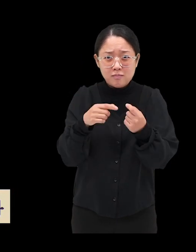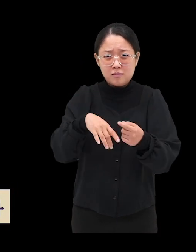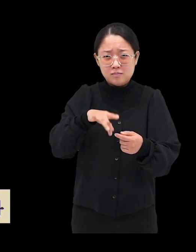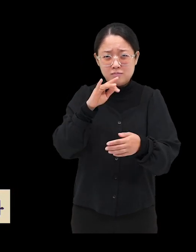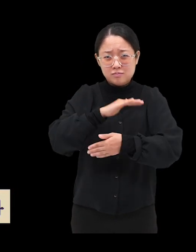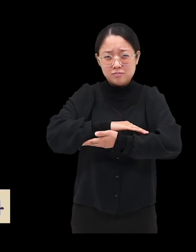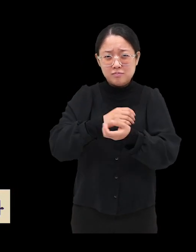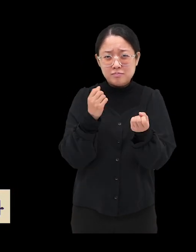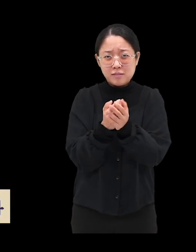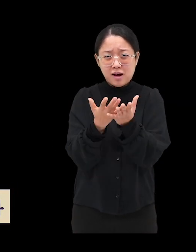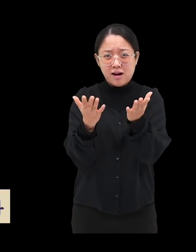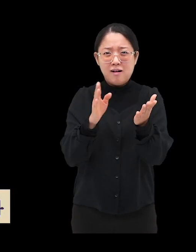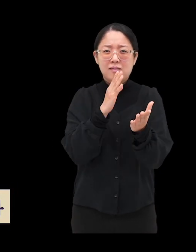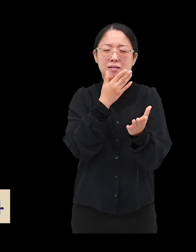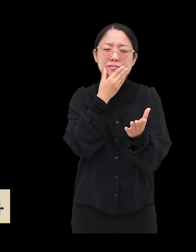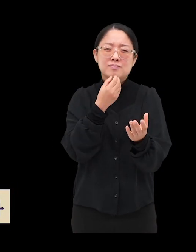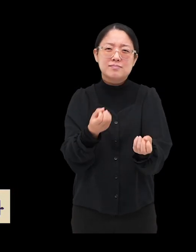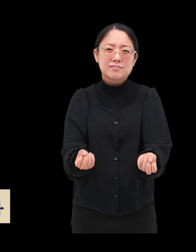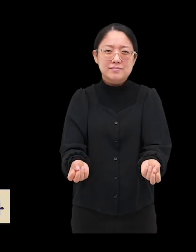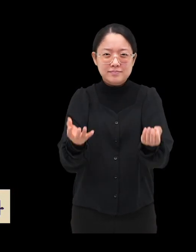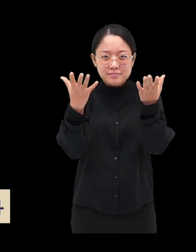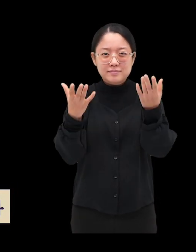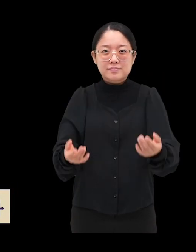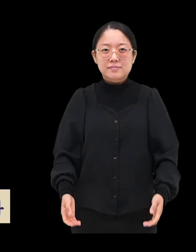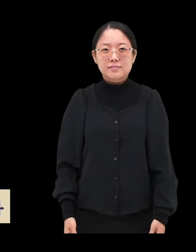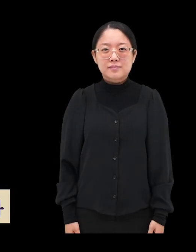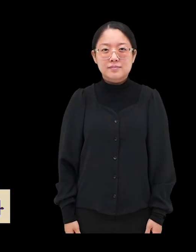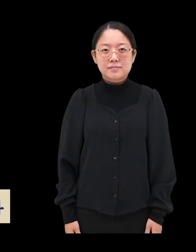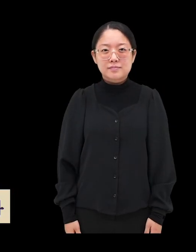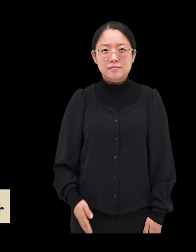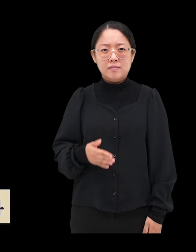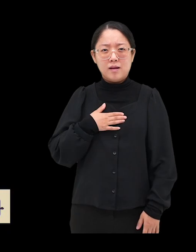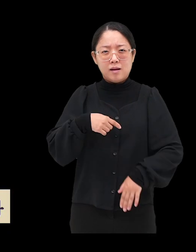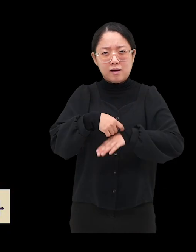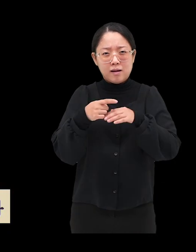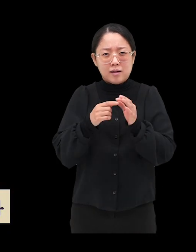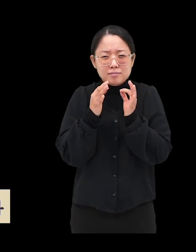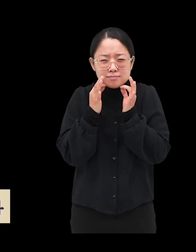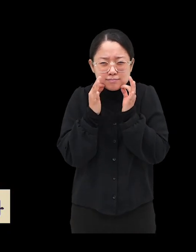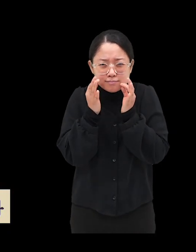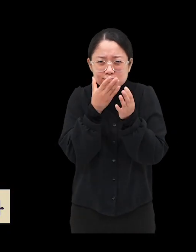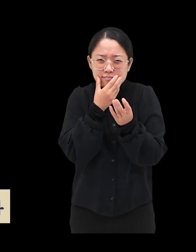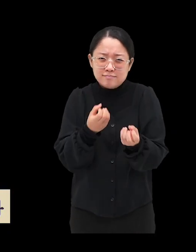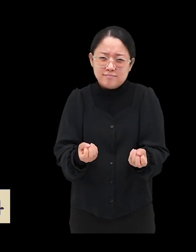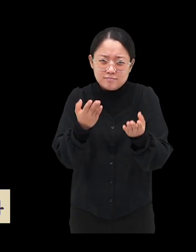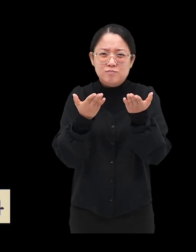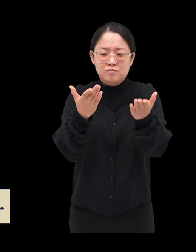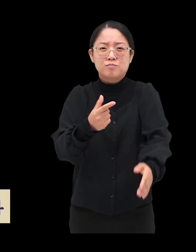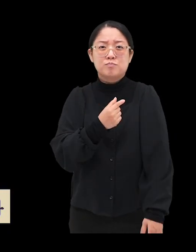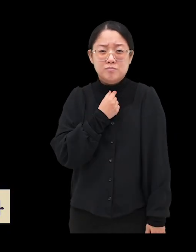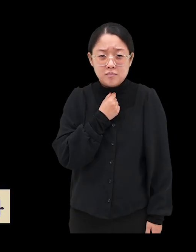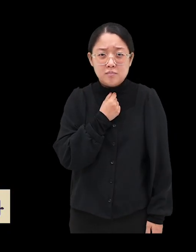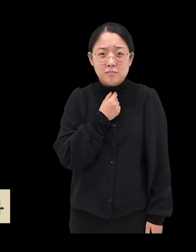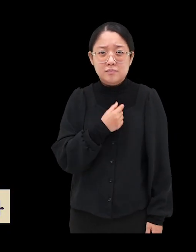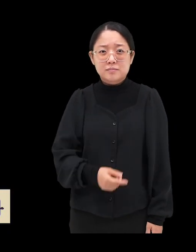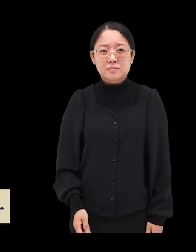있으시죠? 네, 첫 책 출간 진심으로 축하드립니다. 제 마음을 다해서 너무 축하를 드리고